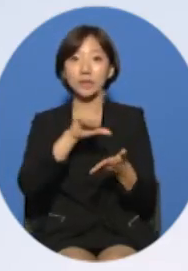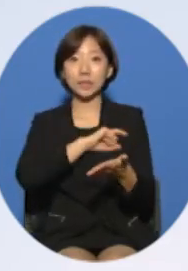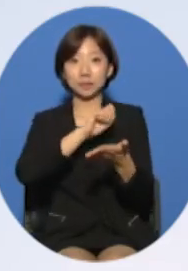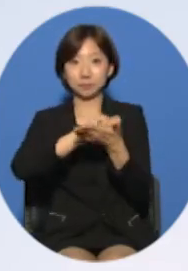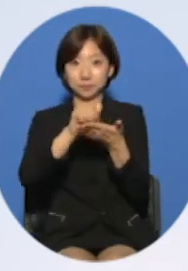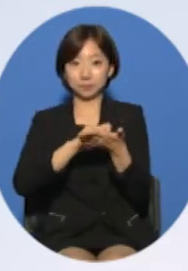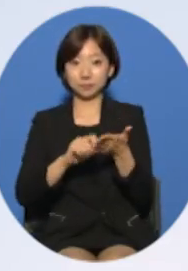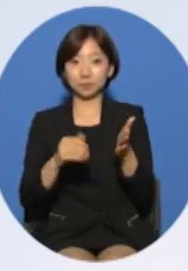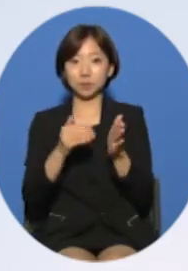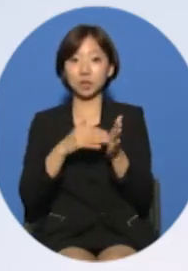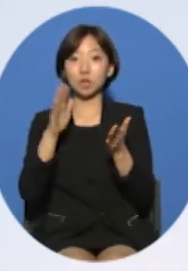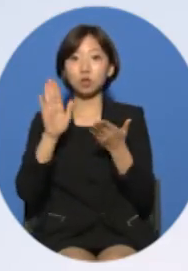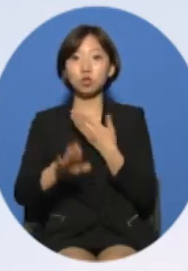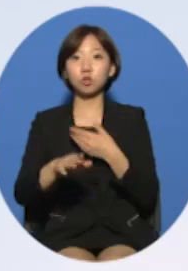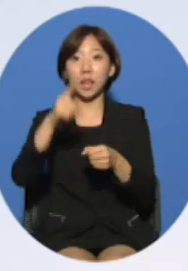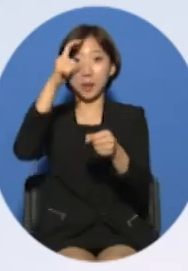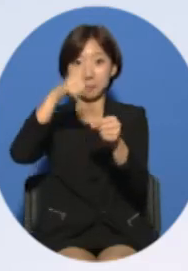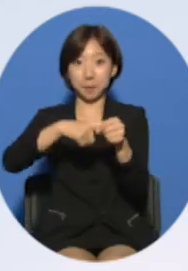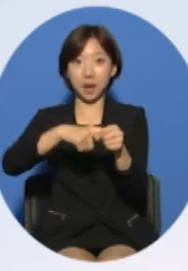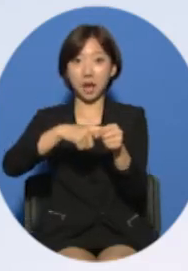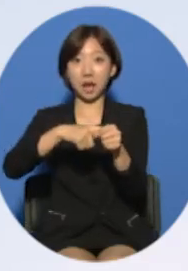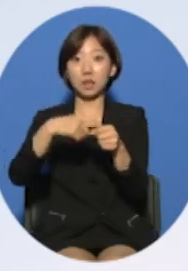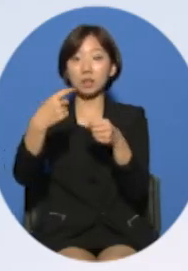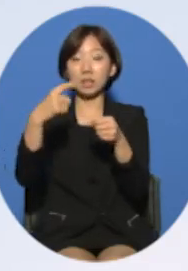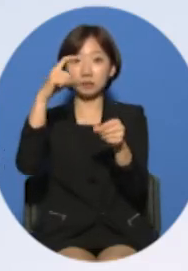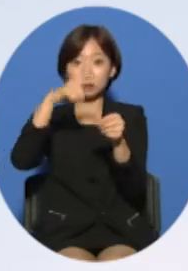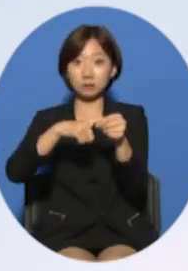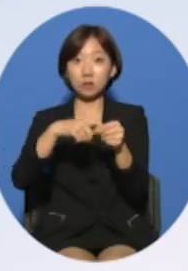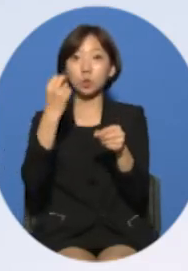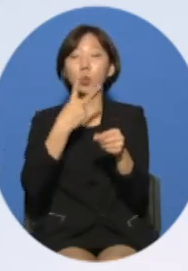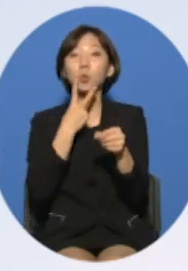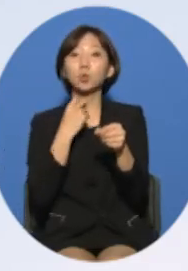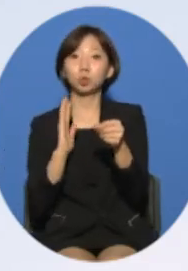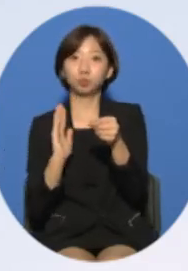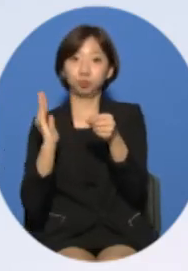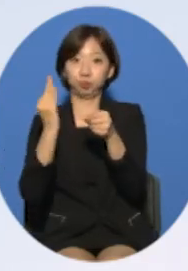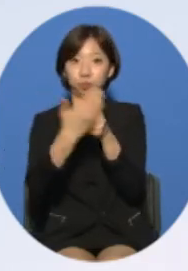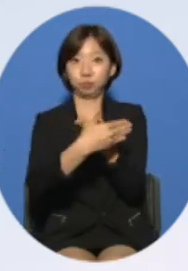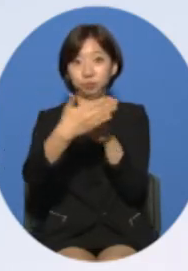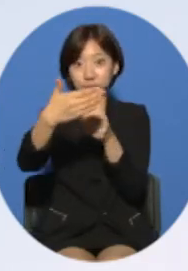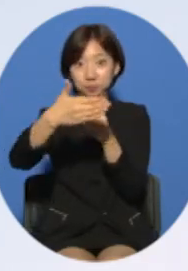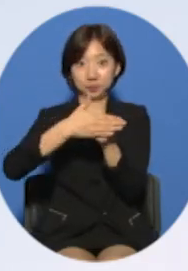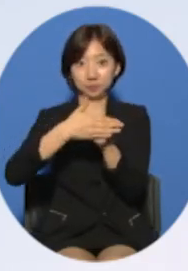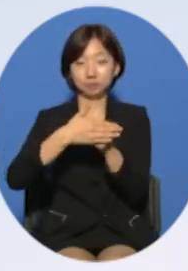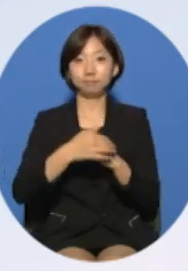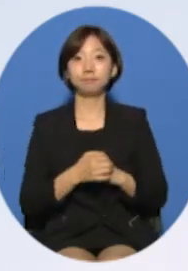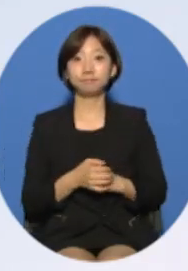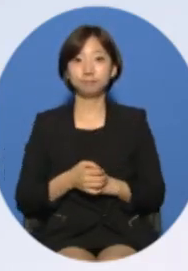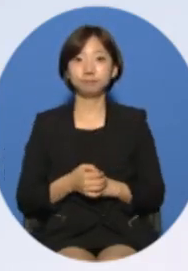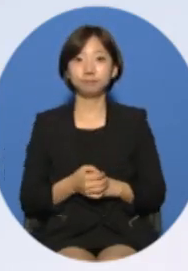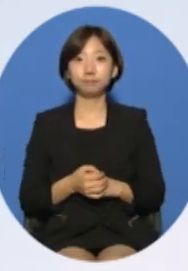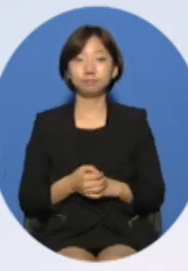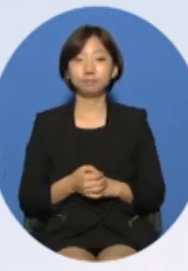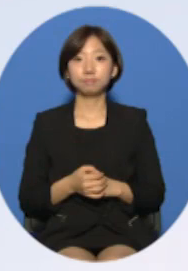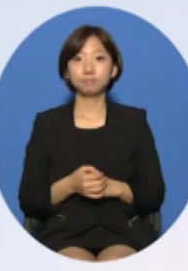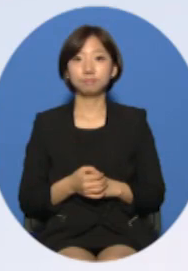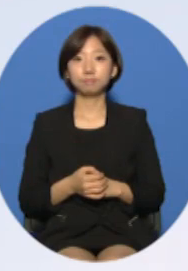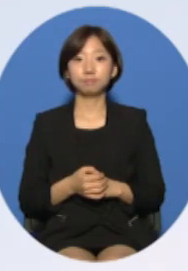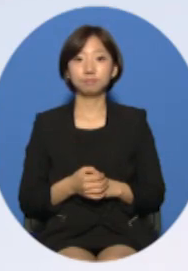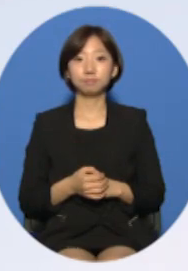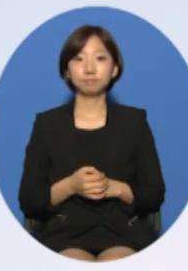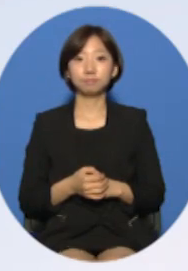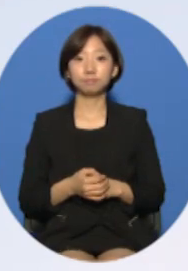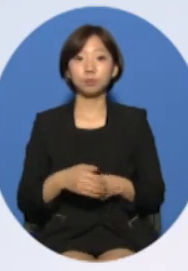그 열쇠를 채우고 나서 그 쪽에다가 예, 특수봉인지를 이렇게 붙이는 겁니다. 예, 투표함을